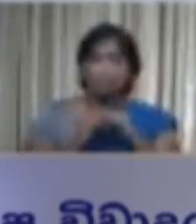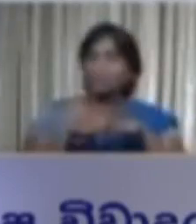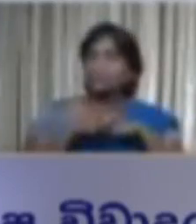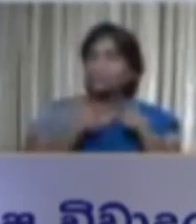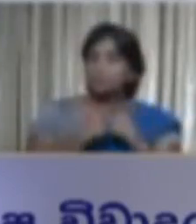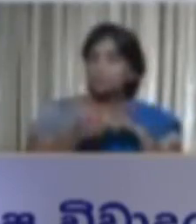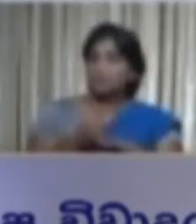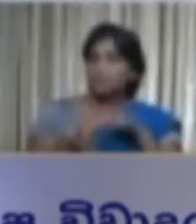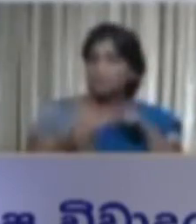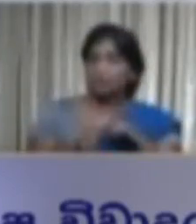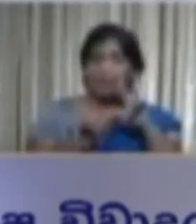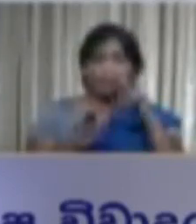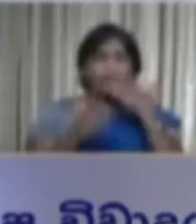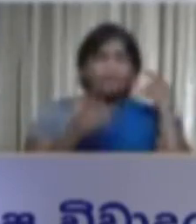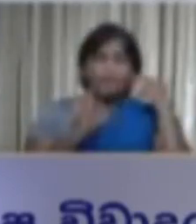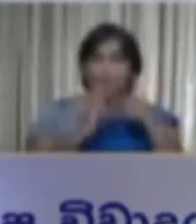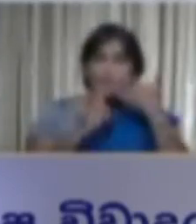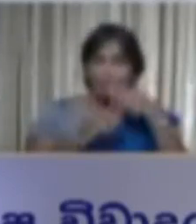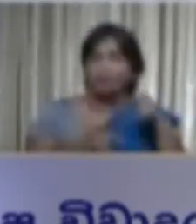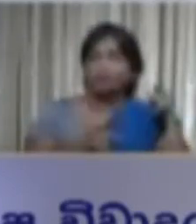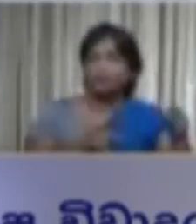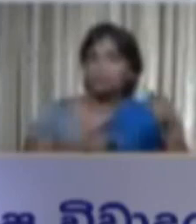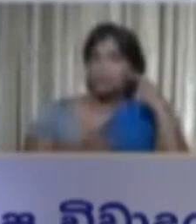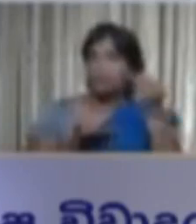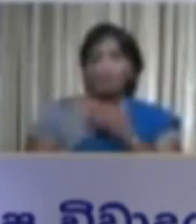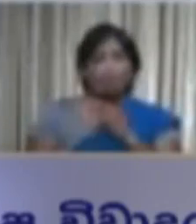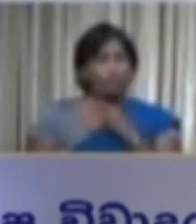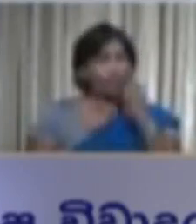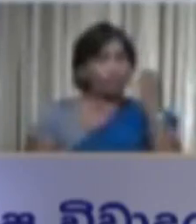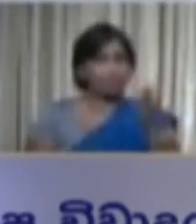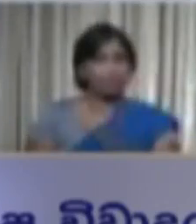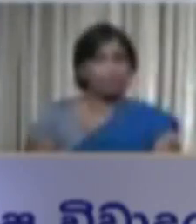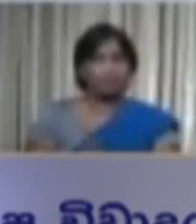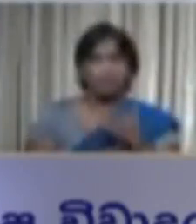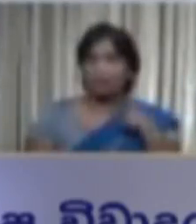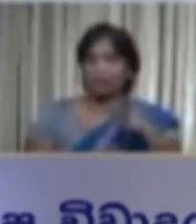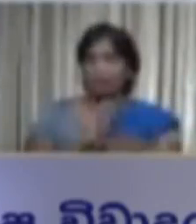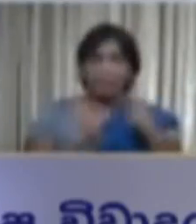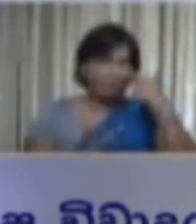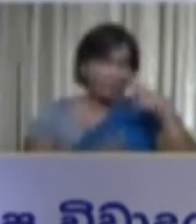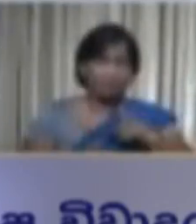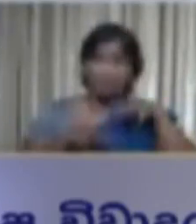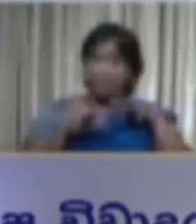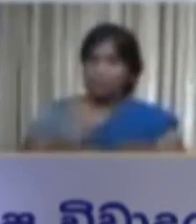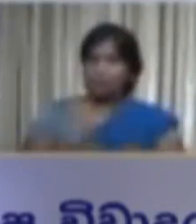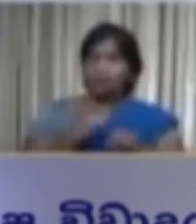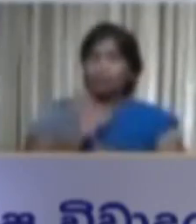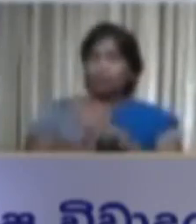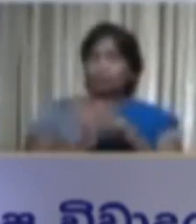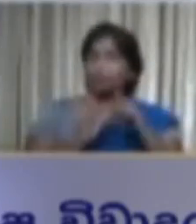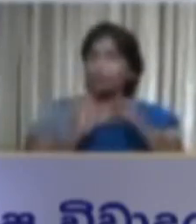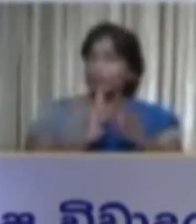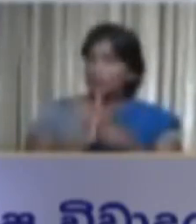ධූරයේ දරන්නේ අට සමත් පුද්ගලෙක්. ඉතින් එතුමා මෙතුමාලා දිගින් දිගටම ලනු දෙනවා. අපේ රටේ තෙල් ඒකාධිකාරයේ උතුරු පළාතේවත්